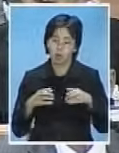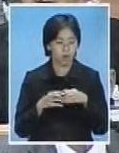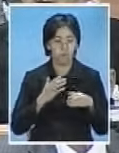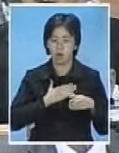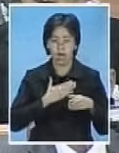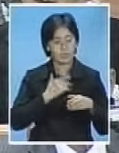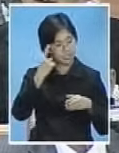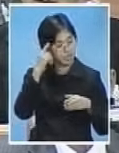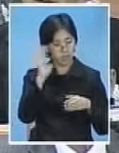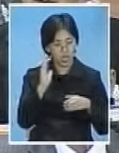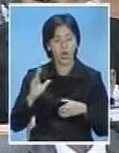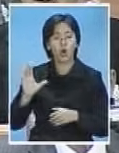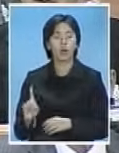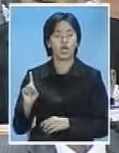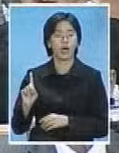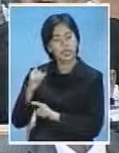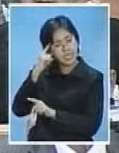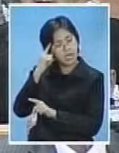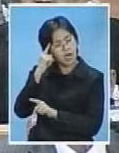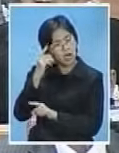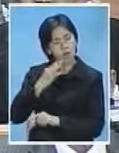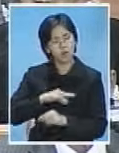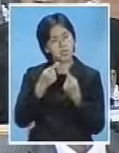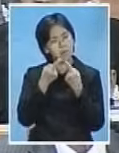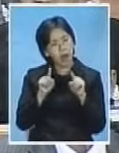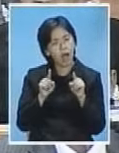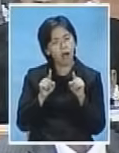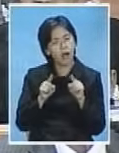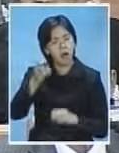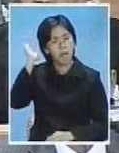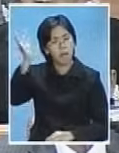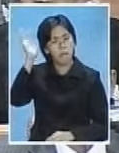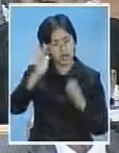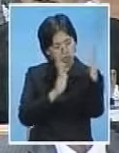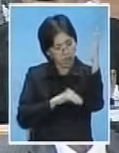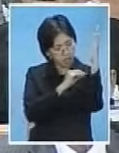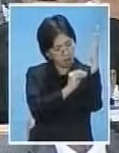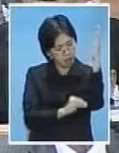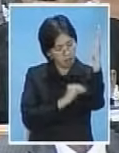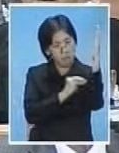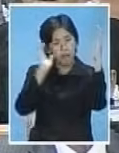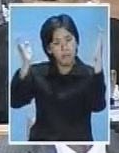คก็แปลกใจเหมือนกันว่าตกลงไปหาเสียงกันทั้งภาคใต้เนี่ย